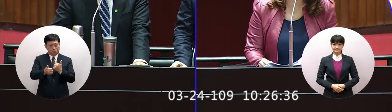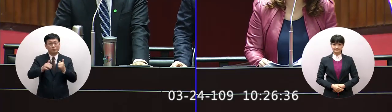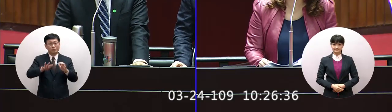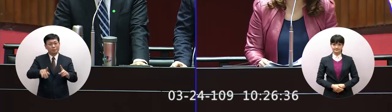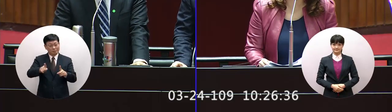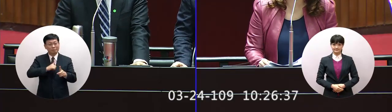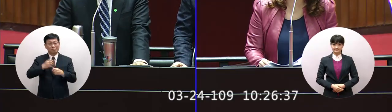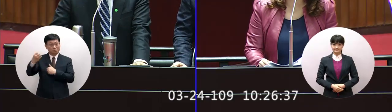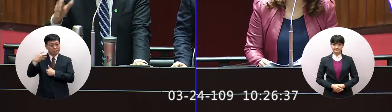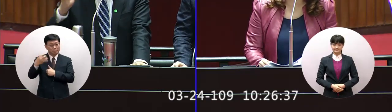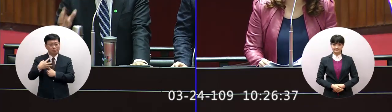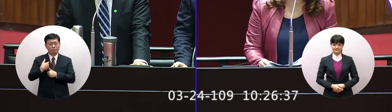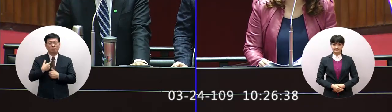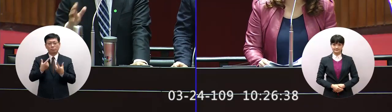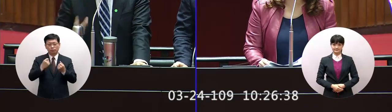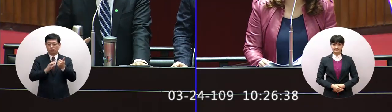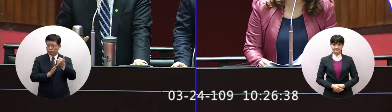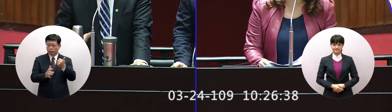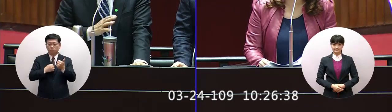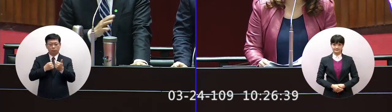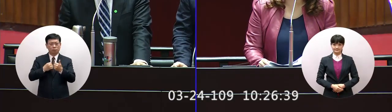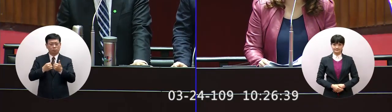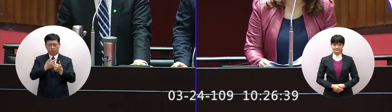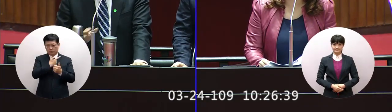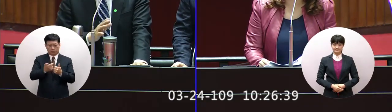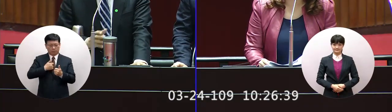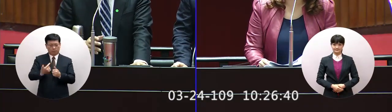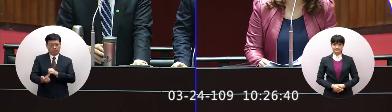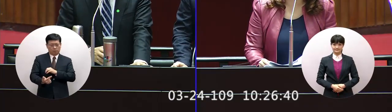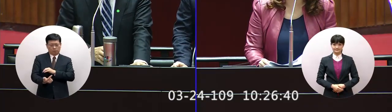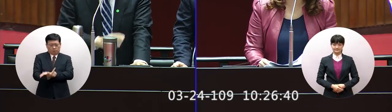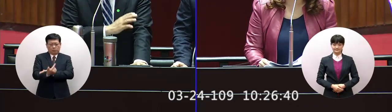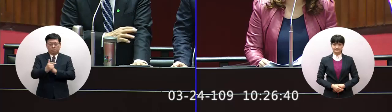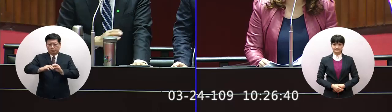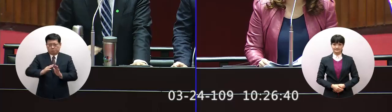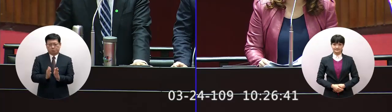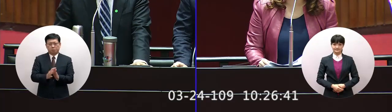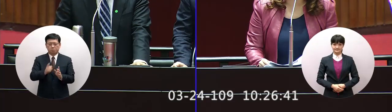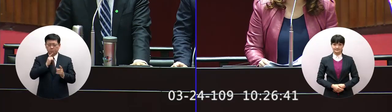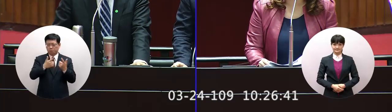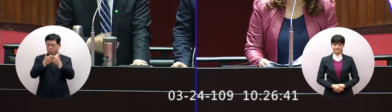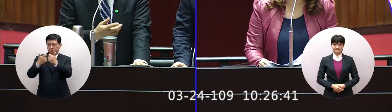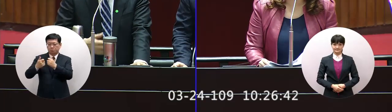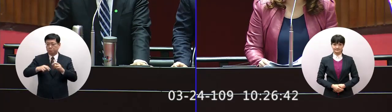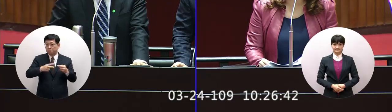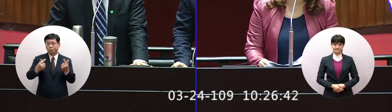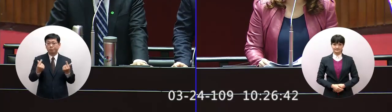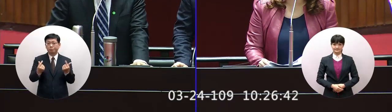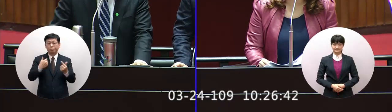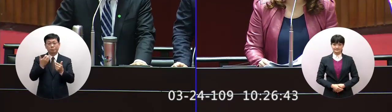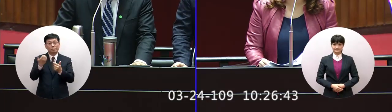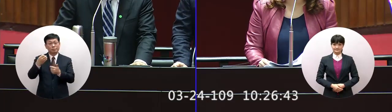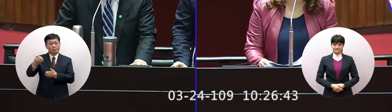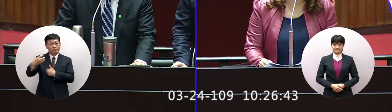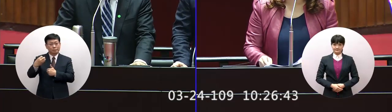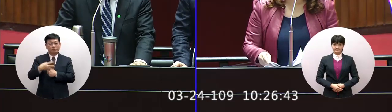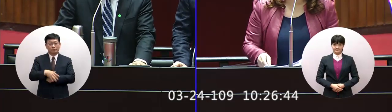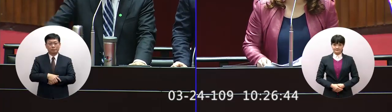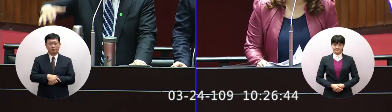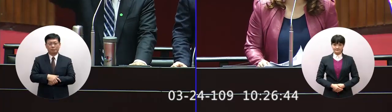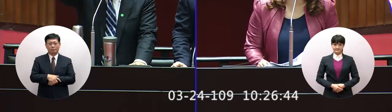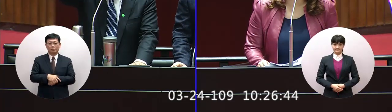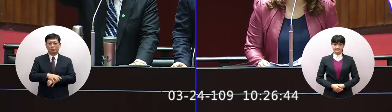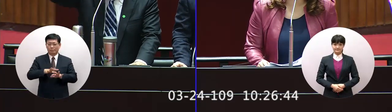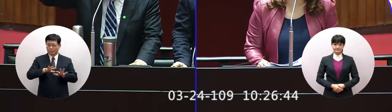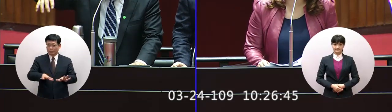委员的宝贵意见团队也特别很快来做相当多的改善，比如委员刚才举例。那现